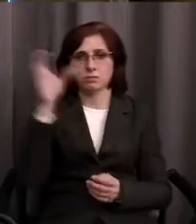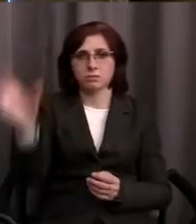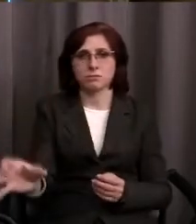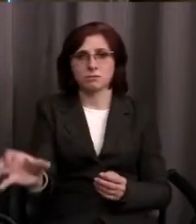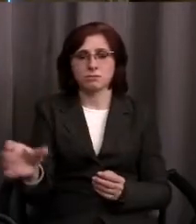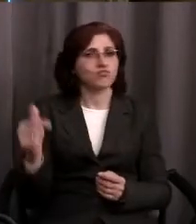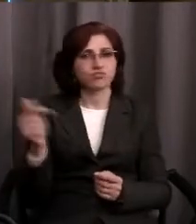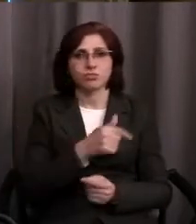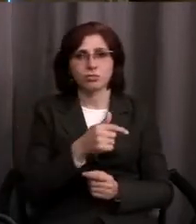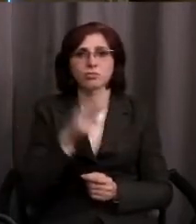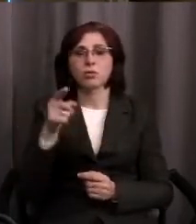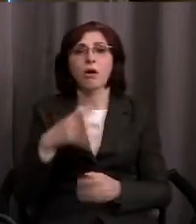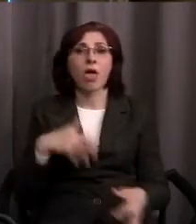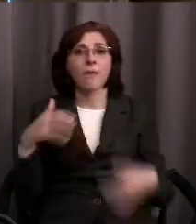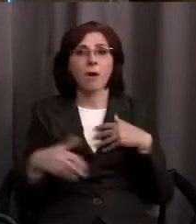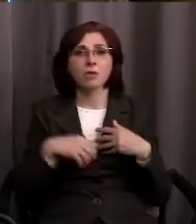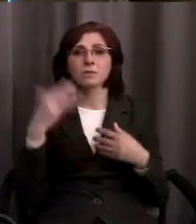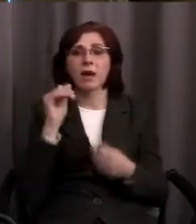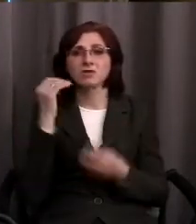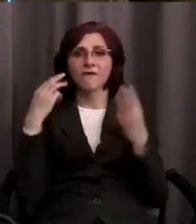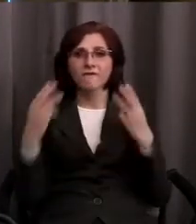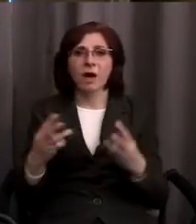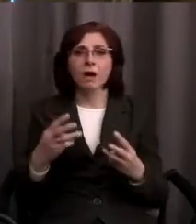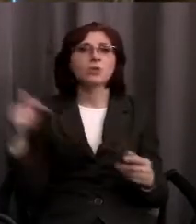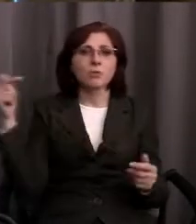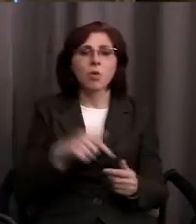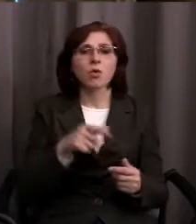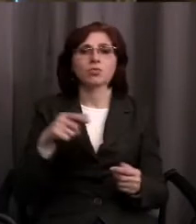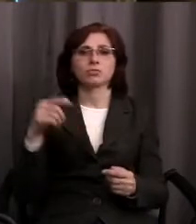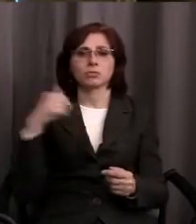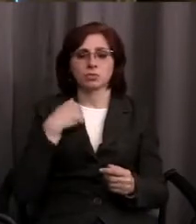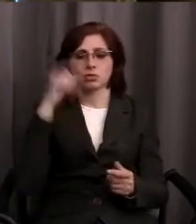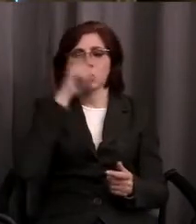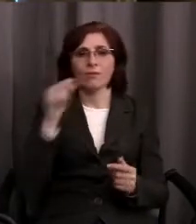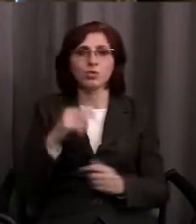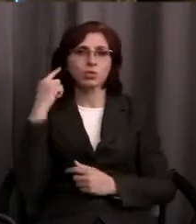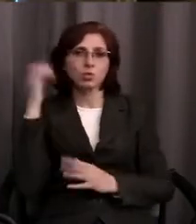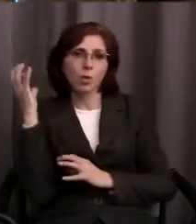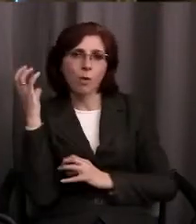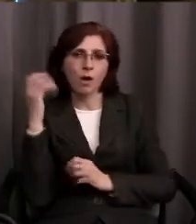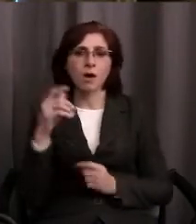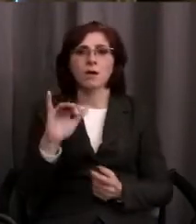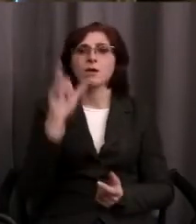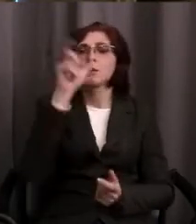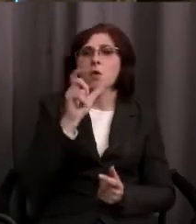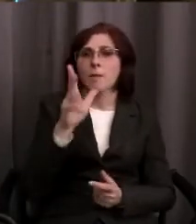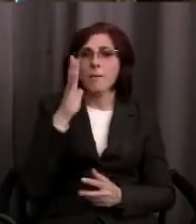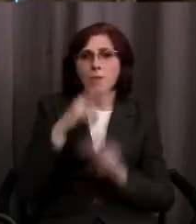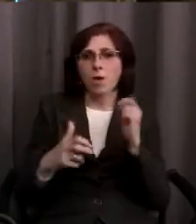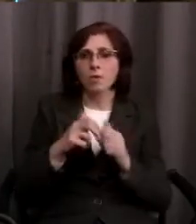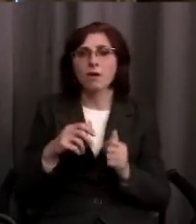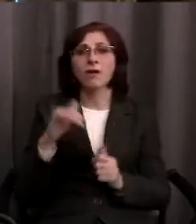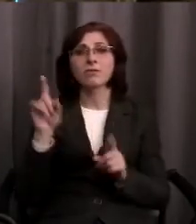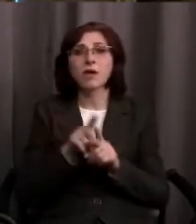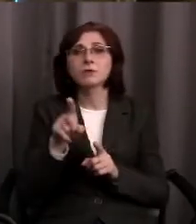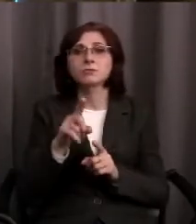powiedział, że te emocje są bardzo ważne. My musimy być tym, który wysłucha, ale też, jak my to mówimy,